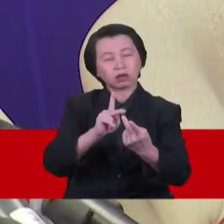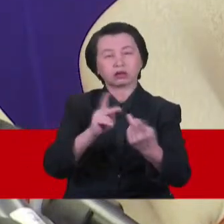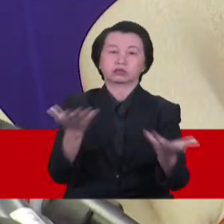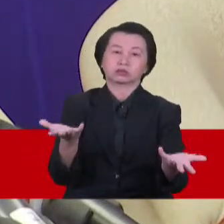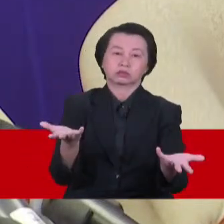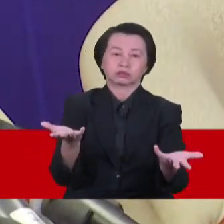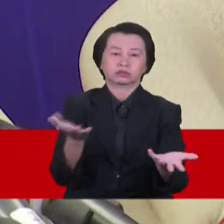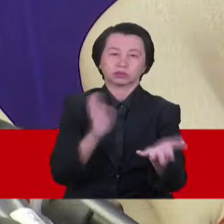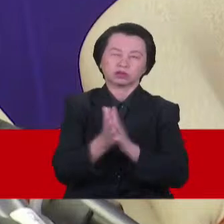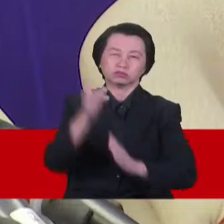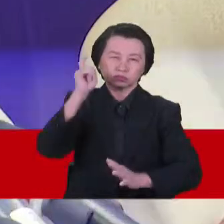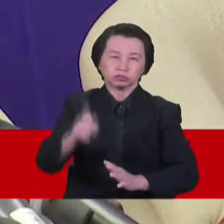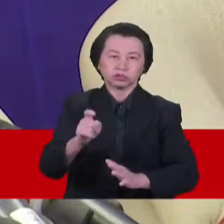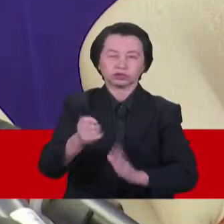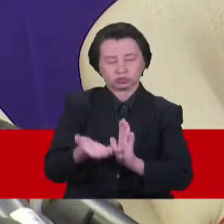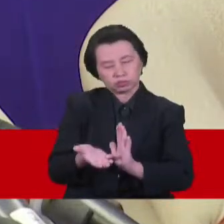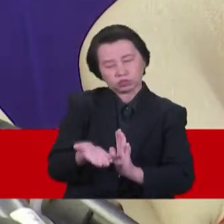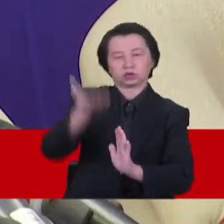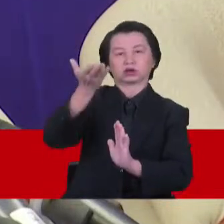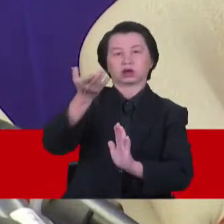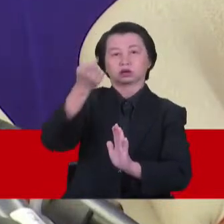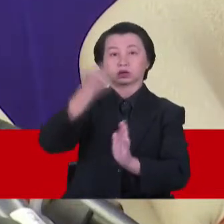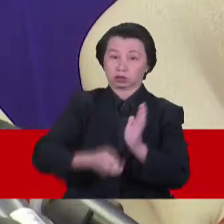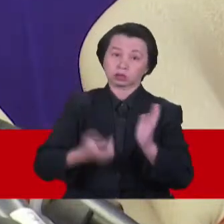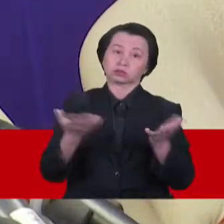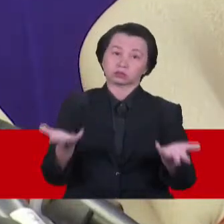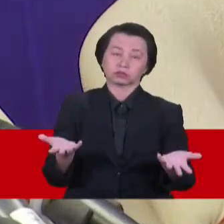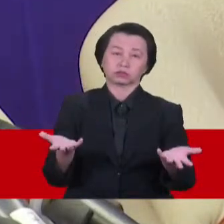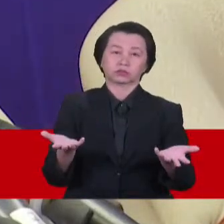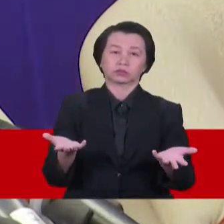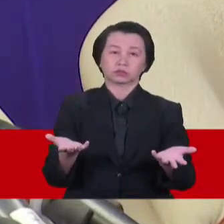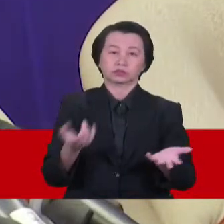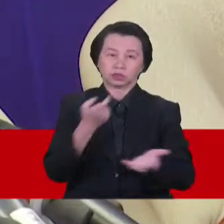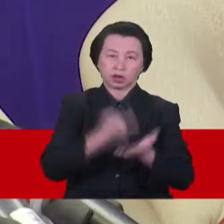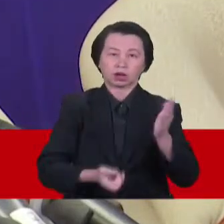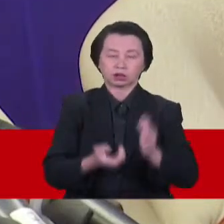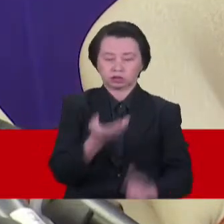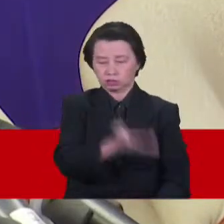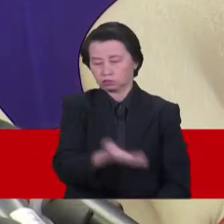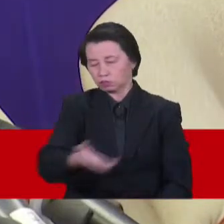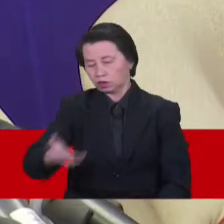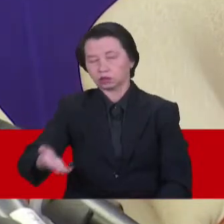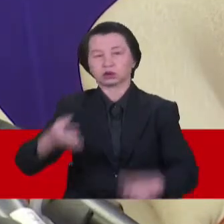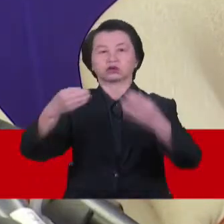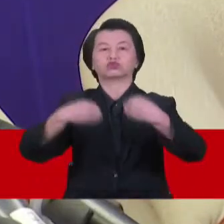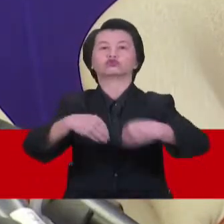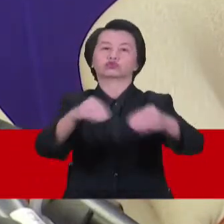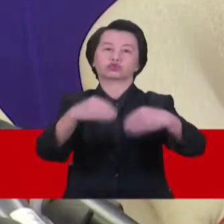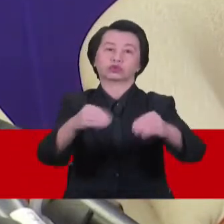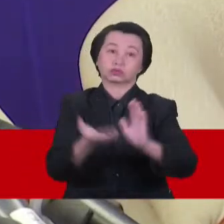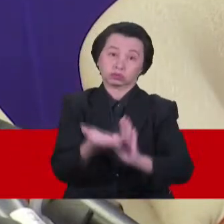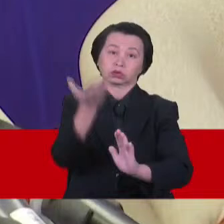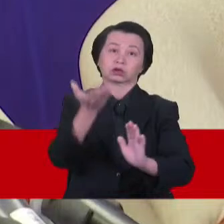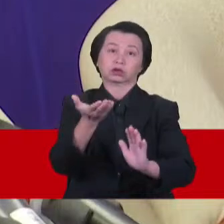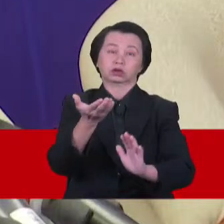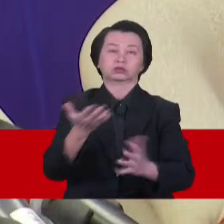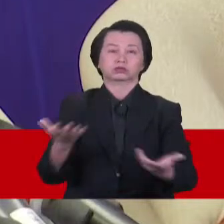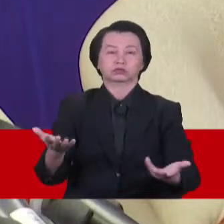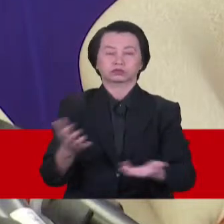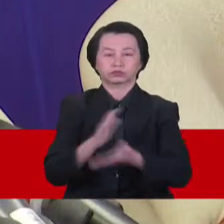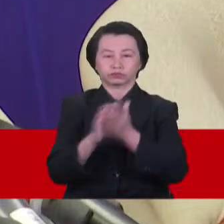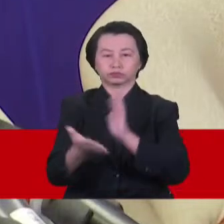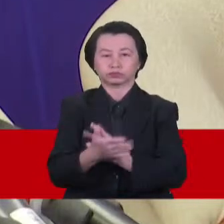mereka perlu juga meningkatkan apa harga barang-barang yang dijual. Jadi